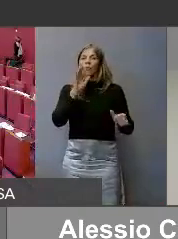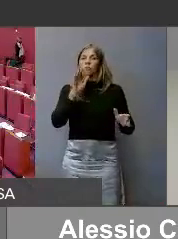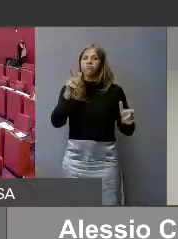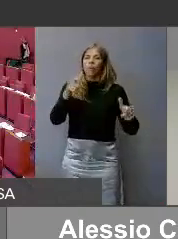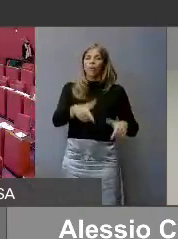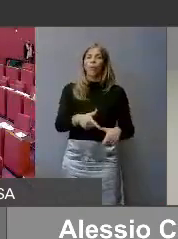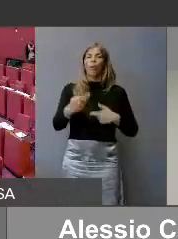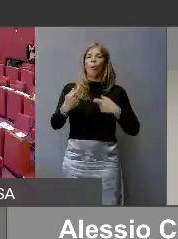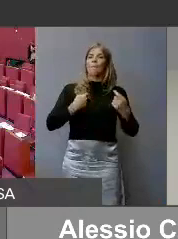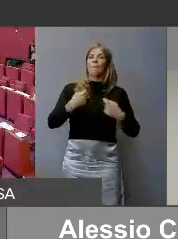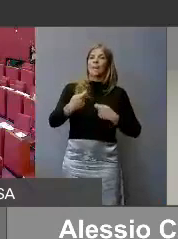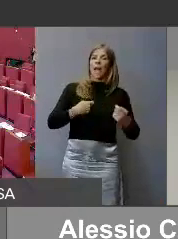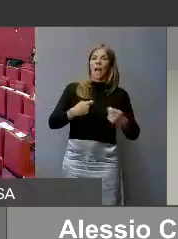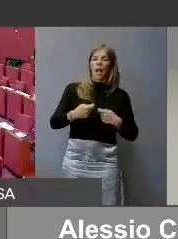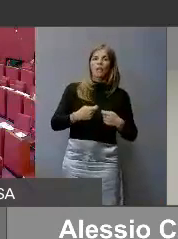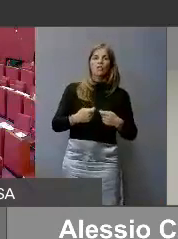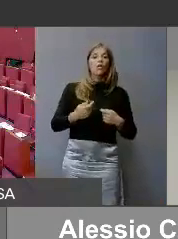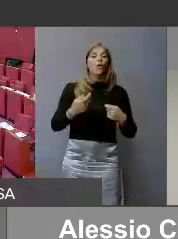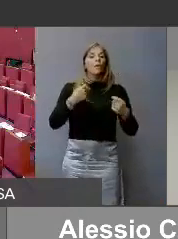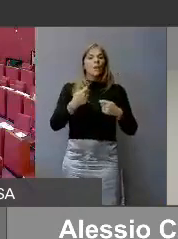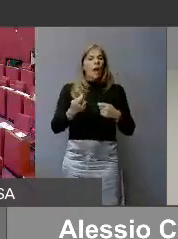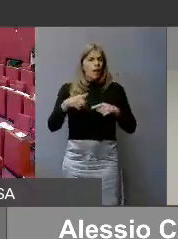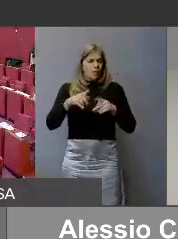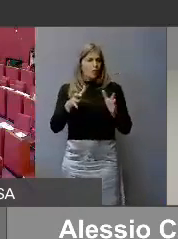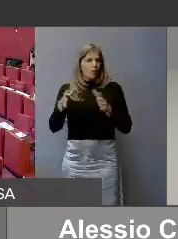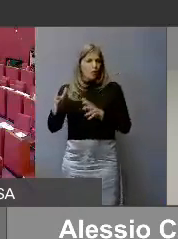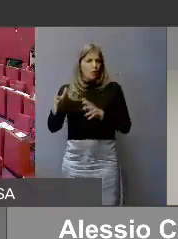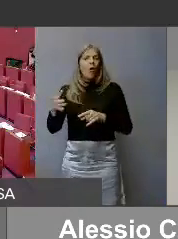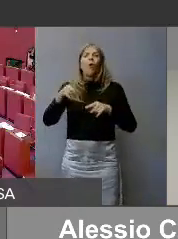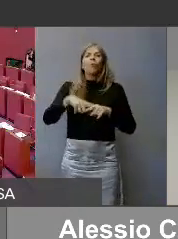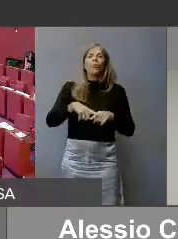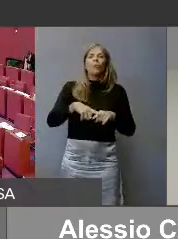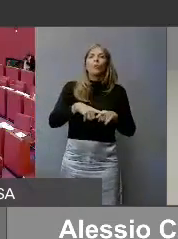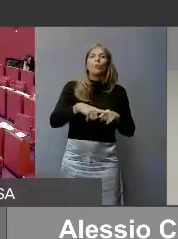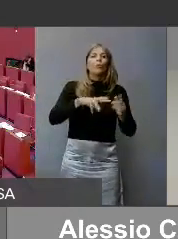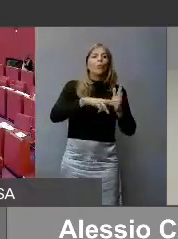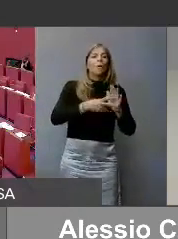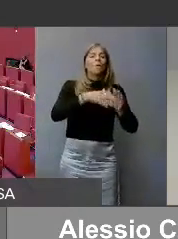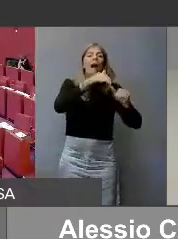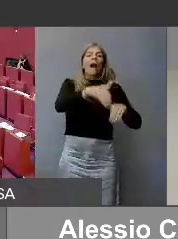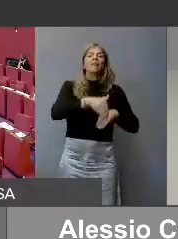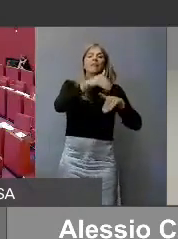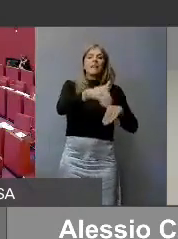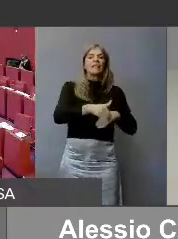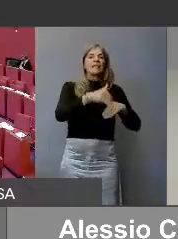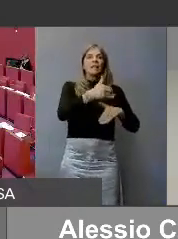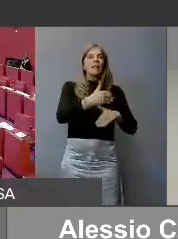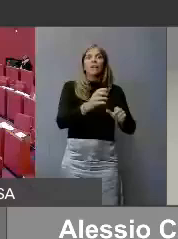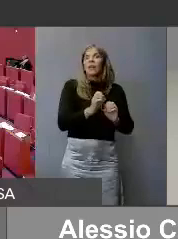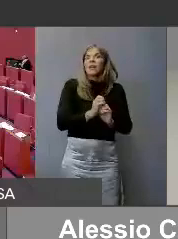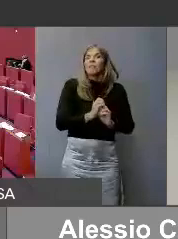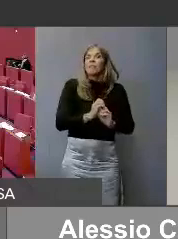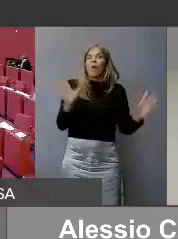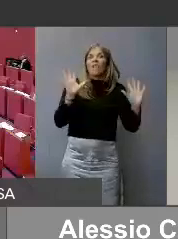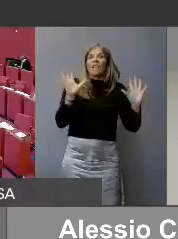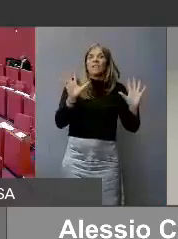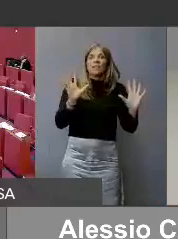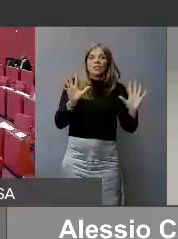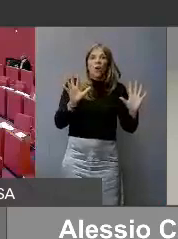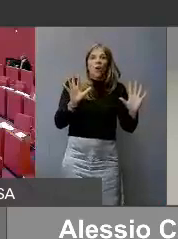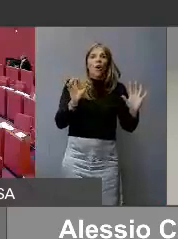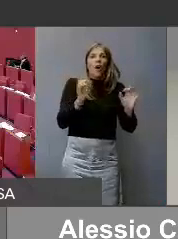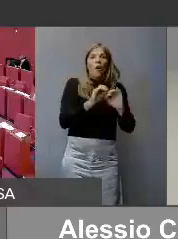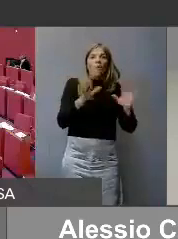solo di un cantiere che improvvisamente si è palesato